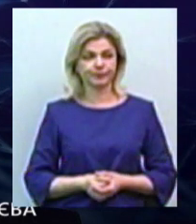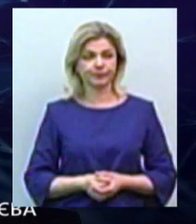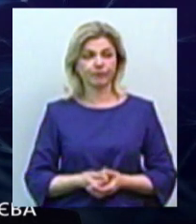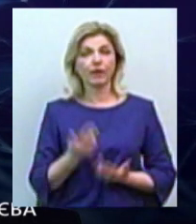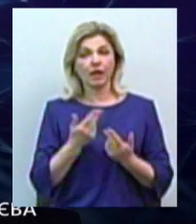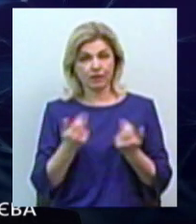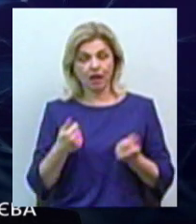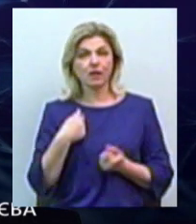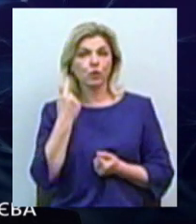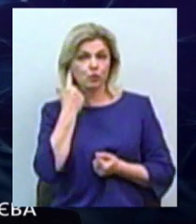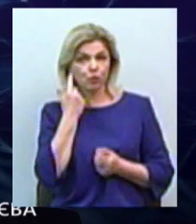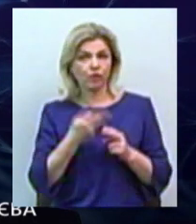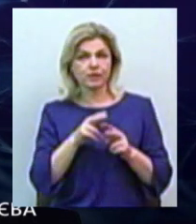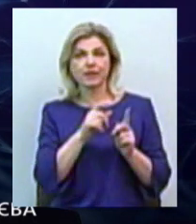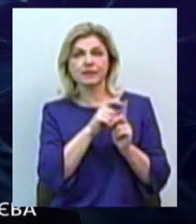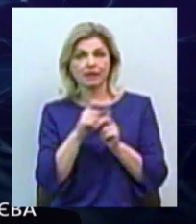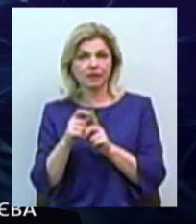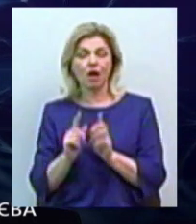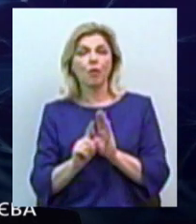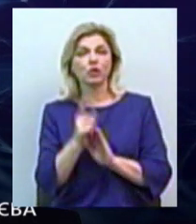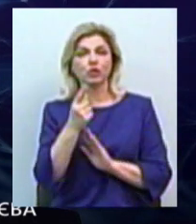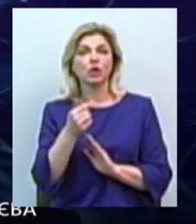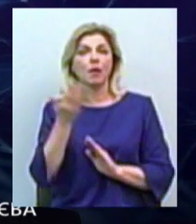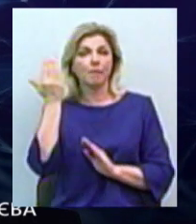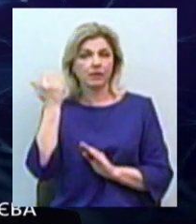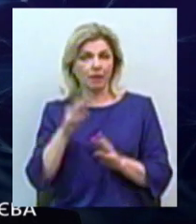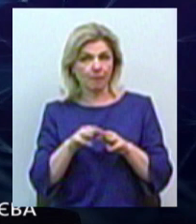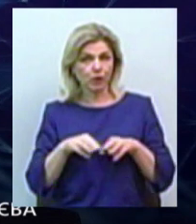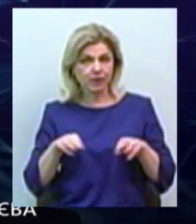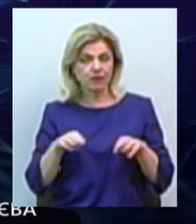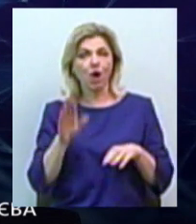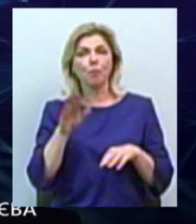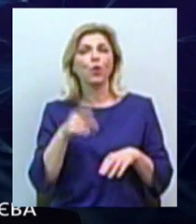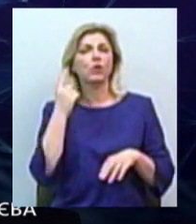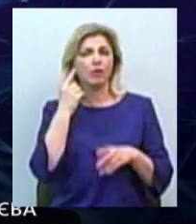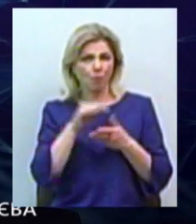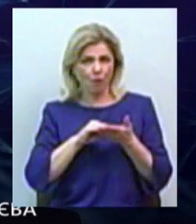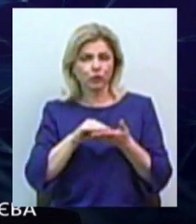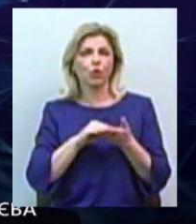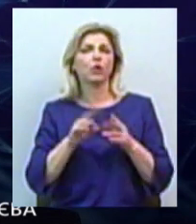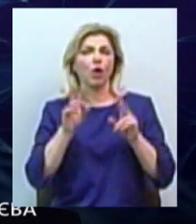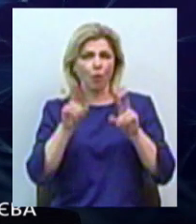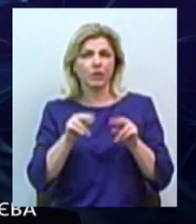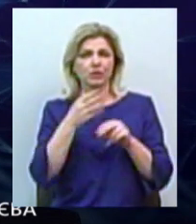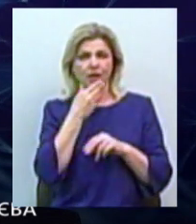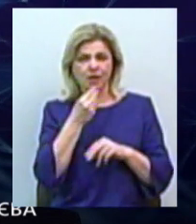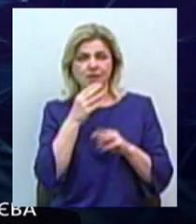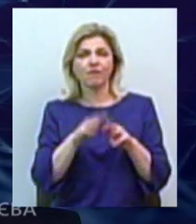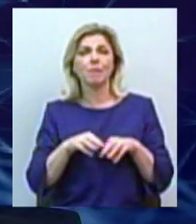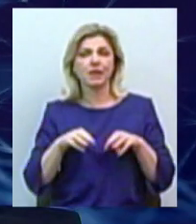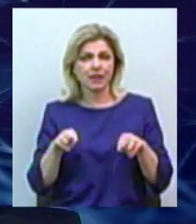чув ці цитати від спочатку минулого міністра, потім ці цифри повторював теперішній міністр інфраструктури,